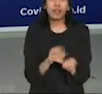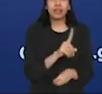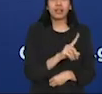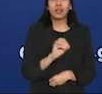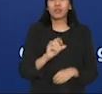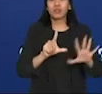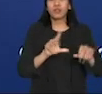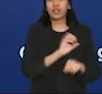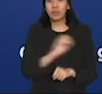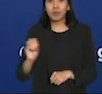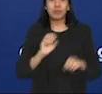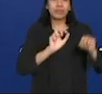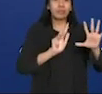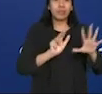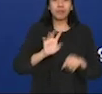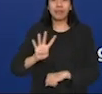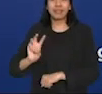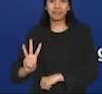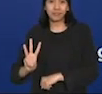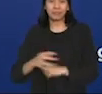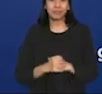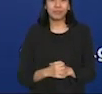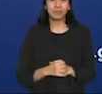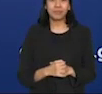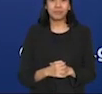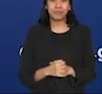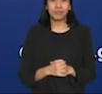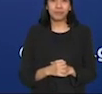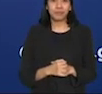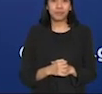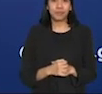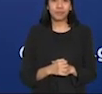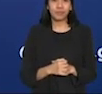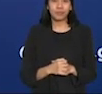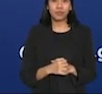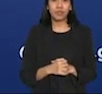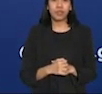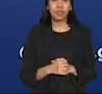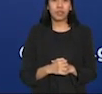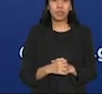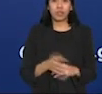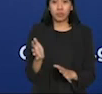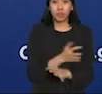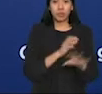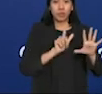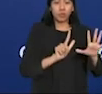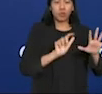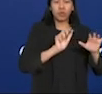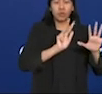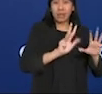7943 spesimen dari sekitar 79000 868